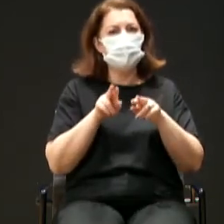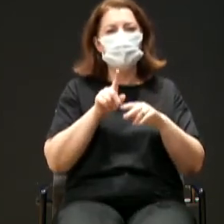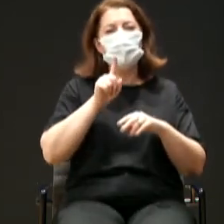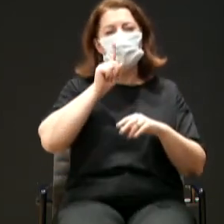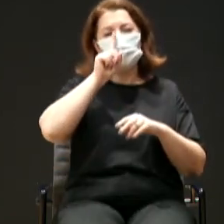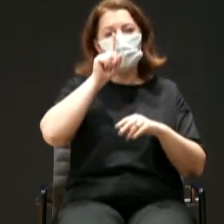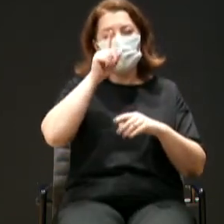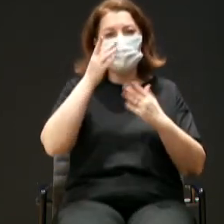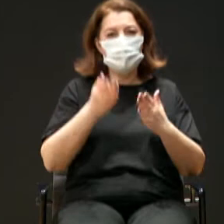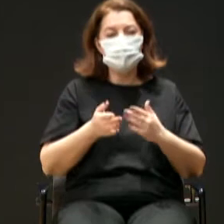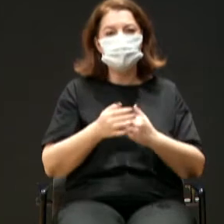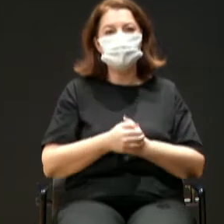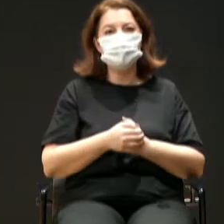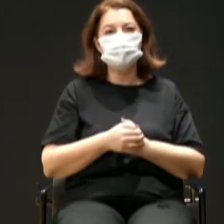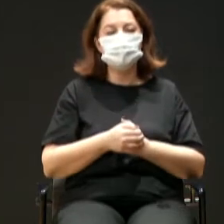doğalgaz